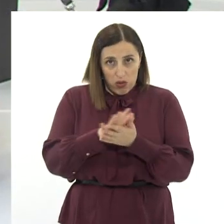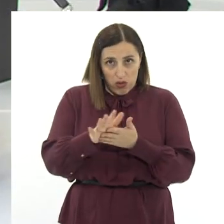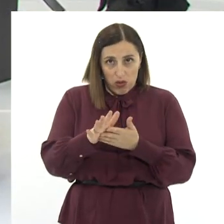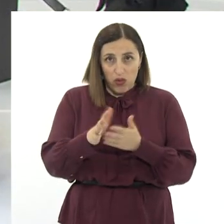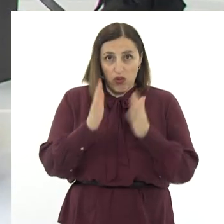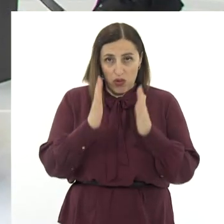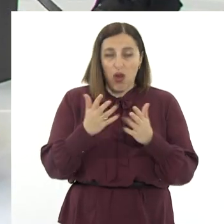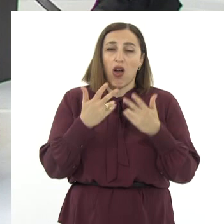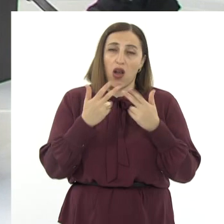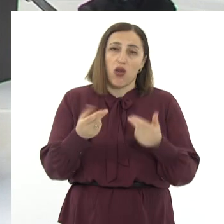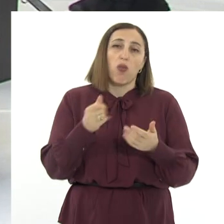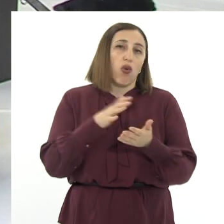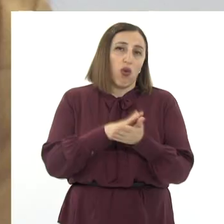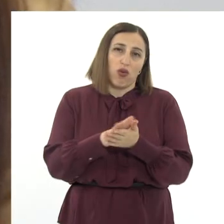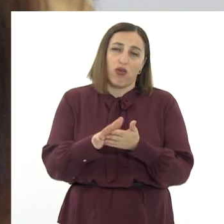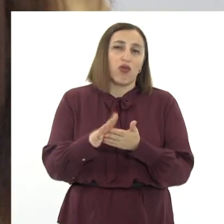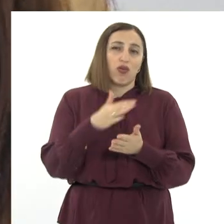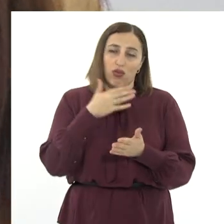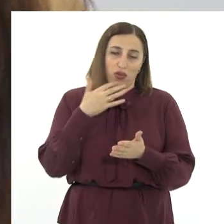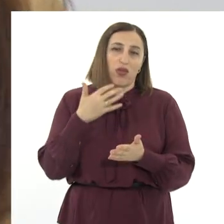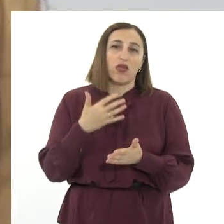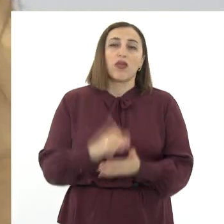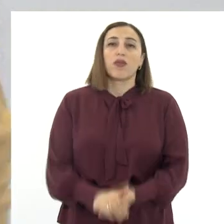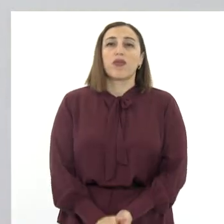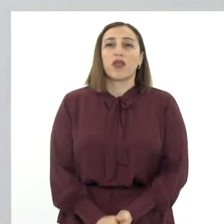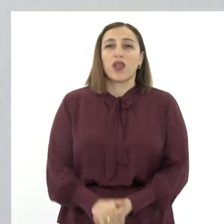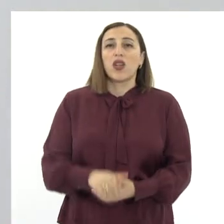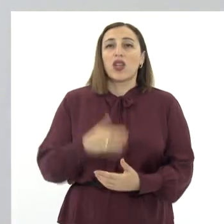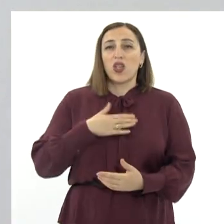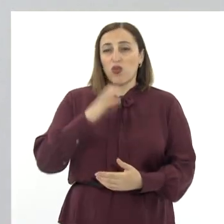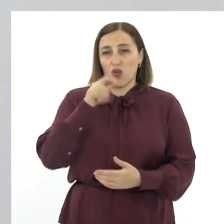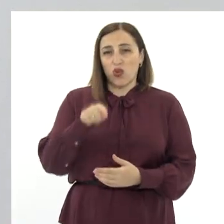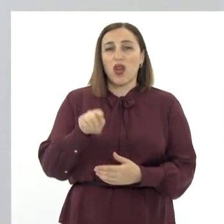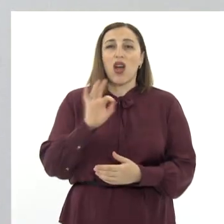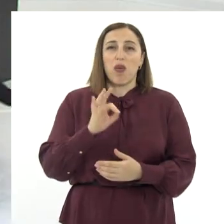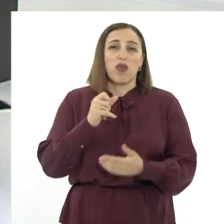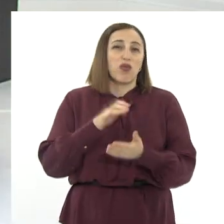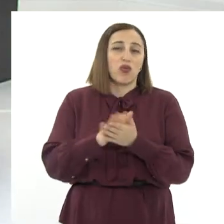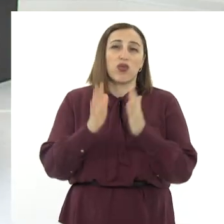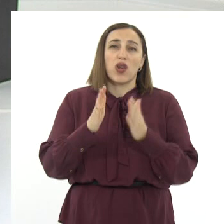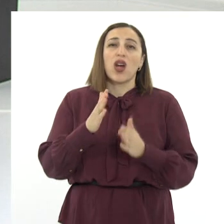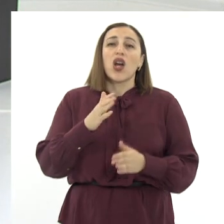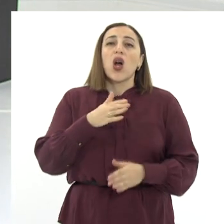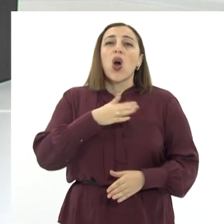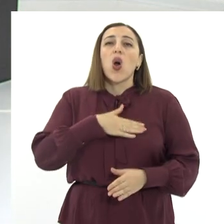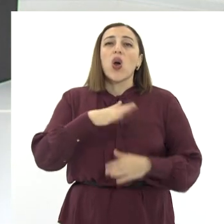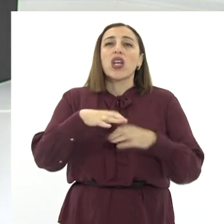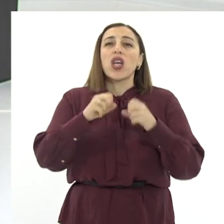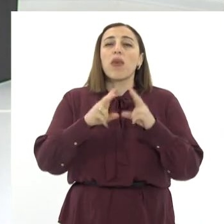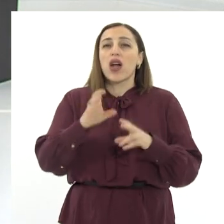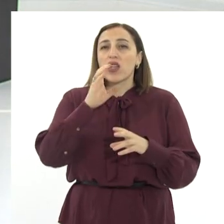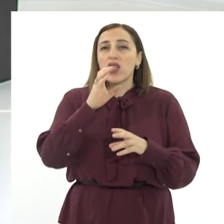այդպես է, չէ՞։ Միանշանակ այդպես է, հատկապես մարտի դեպքում, երբ ես առանց հոգեբան